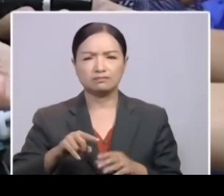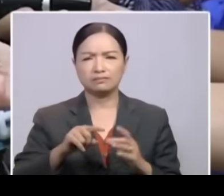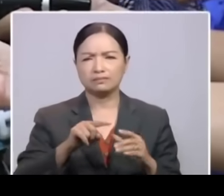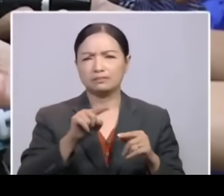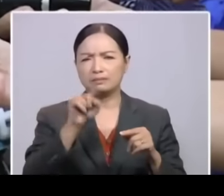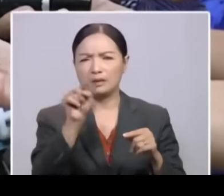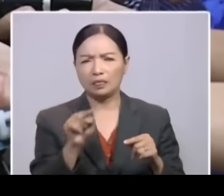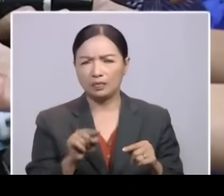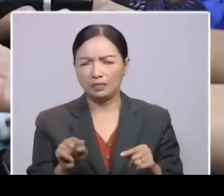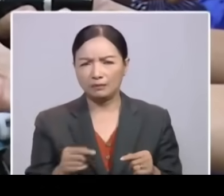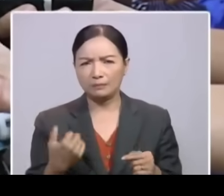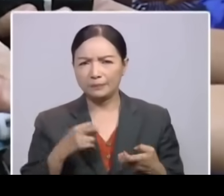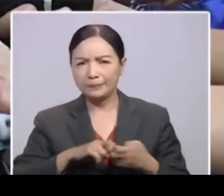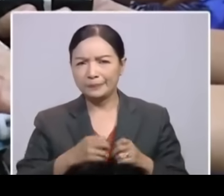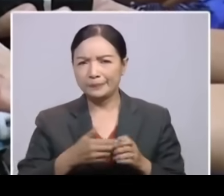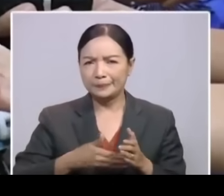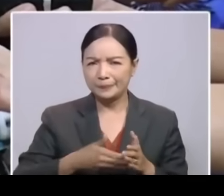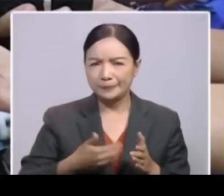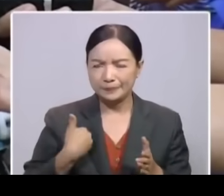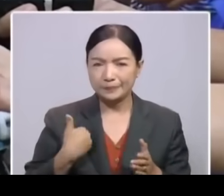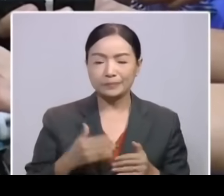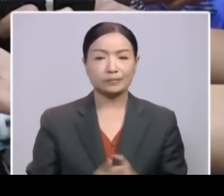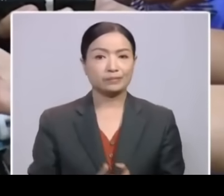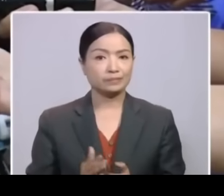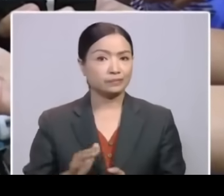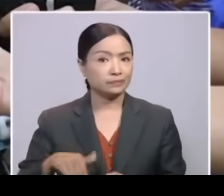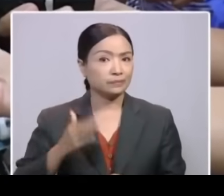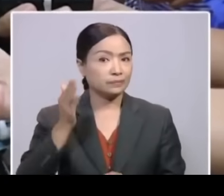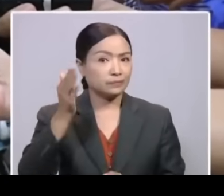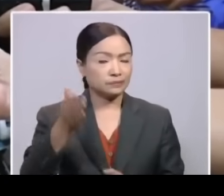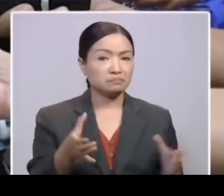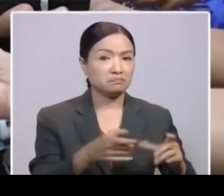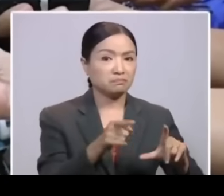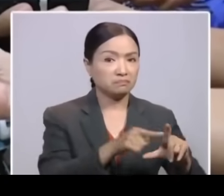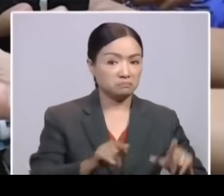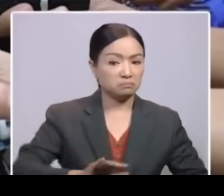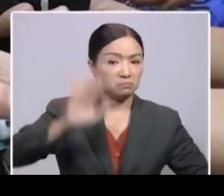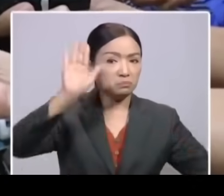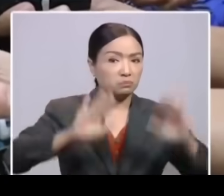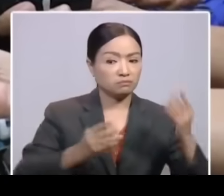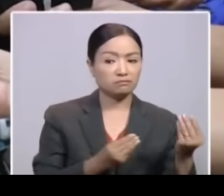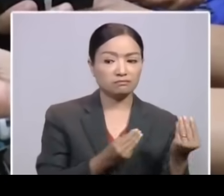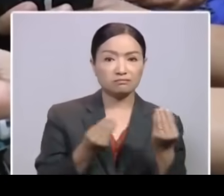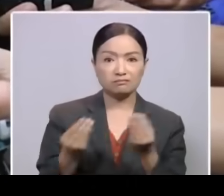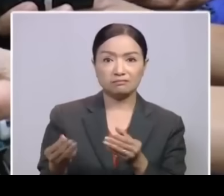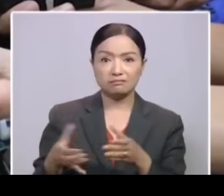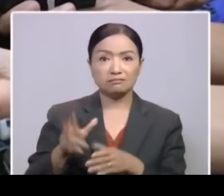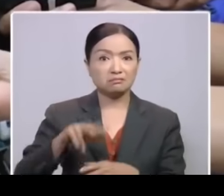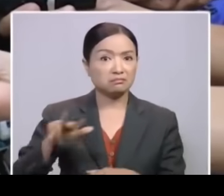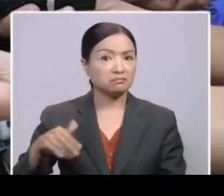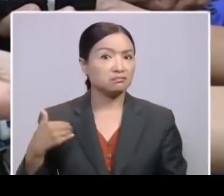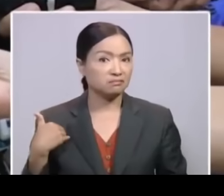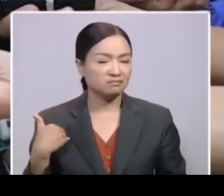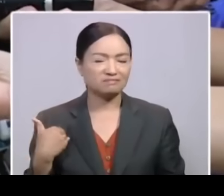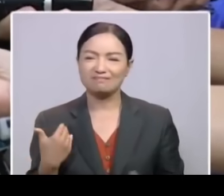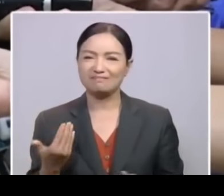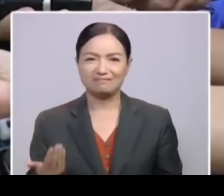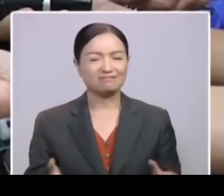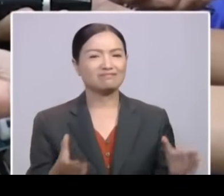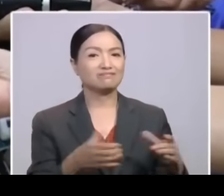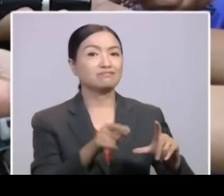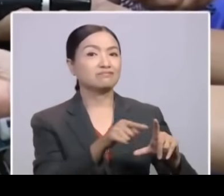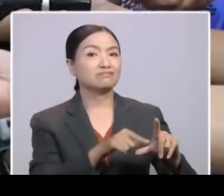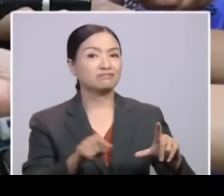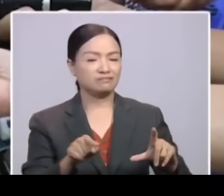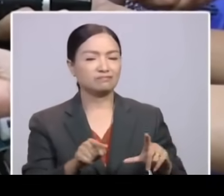ว่าตกลงแล้วหลังจากนี้ก้าวไกลจะมีการยกมือโหวตให้กับเพื่อไทยหรือไม่ทางคุณภูมิทำบอกว่าพรรคก้าวไกลตอนนี้มีการติดต่อ